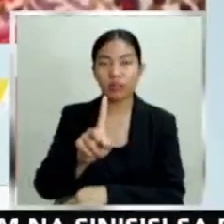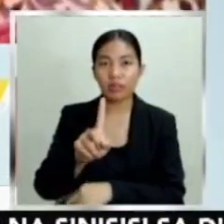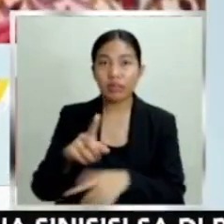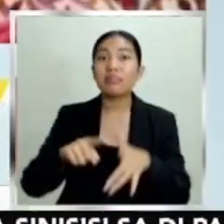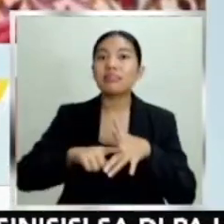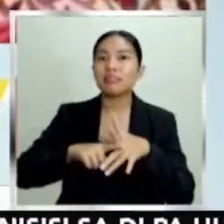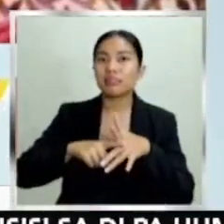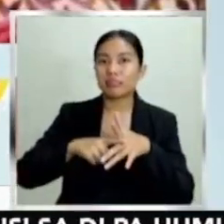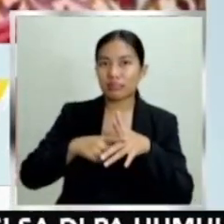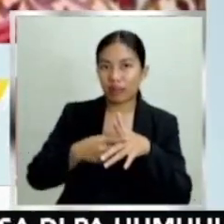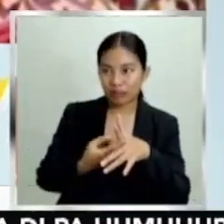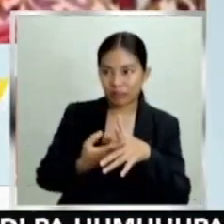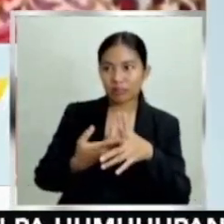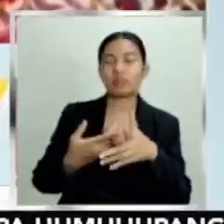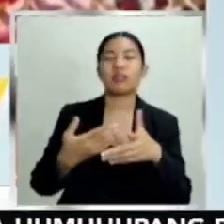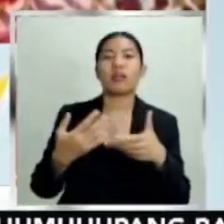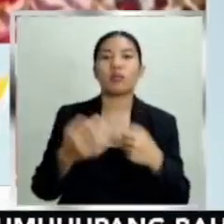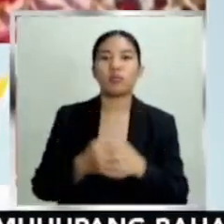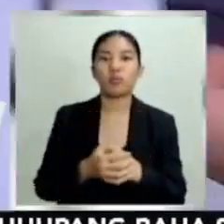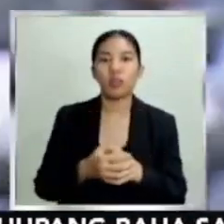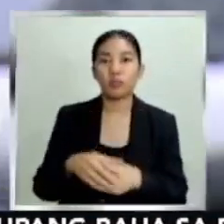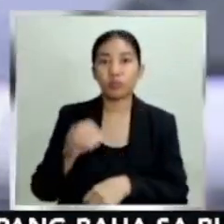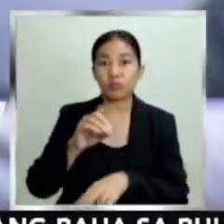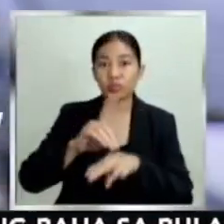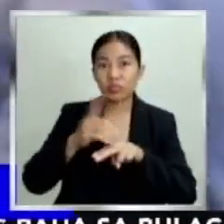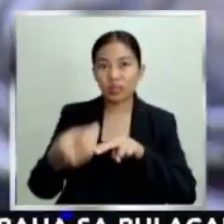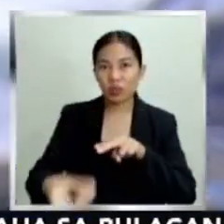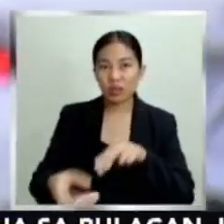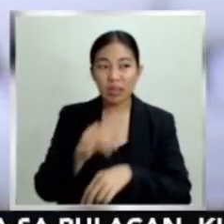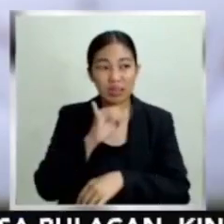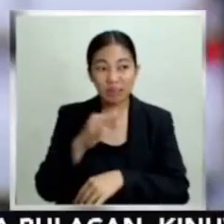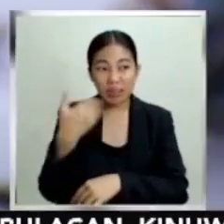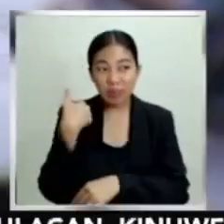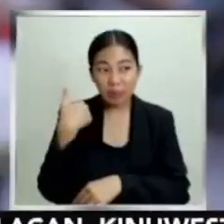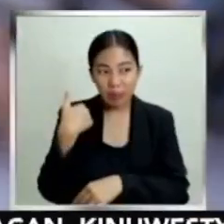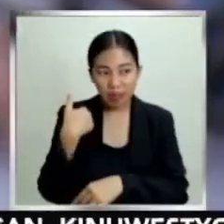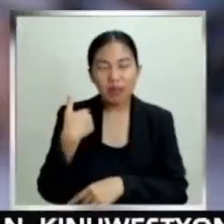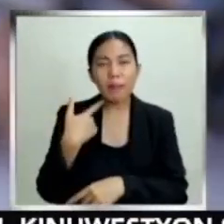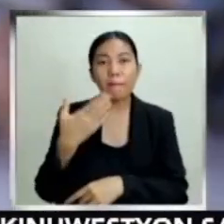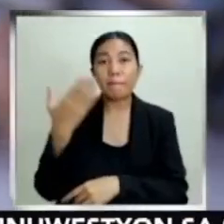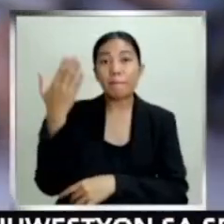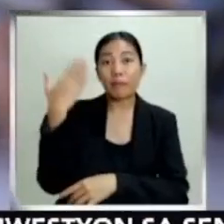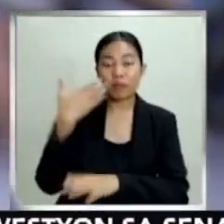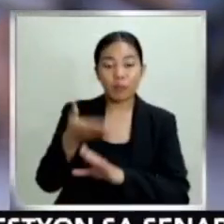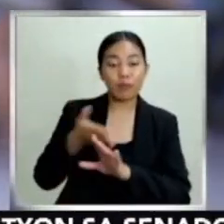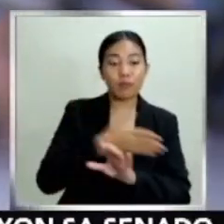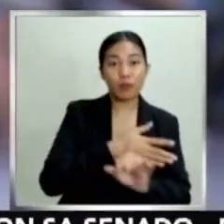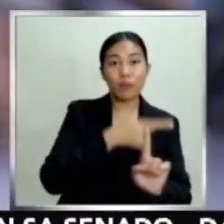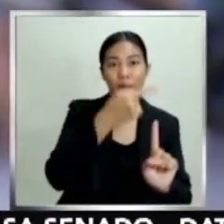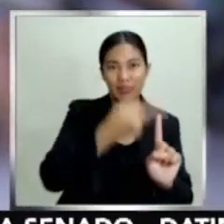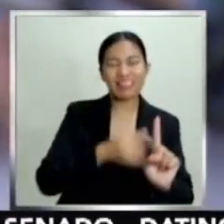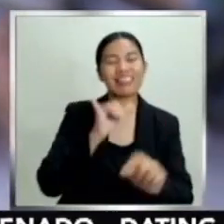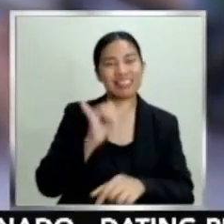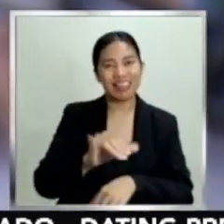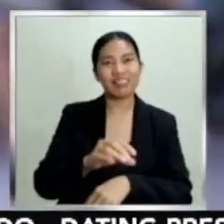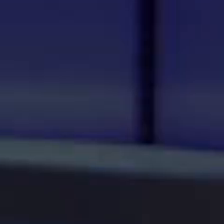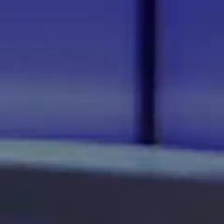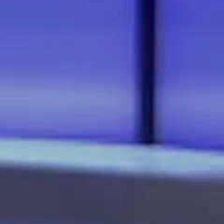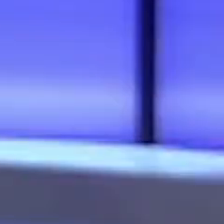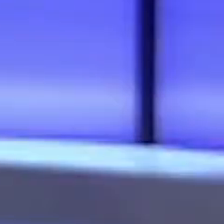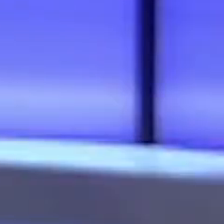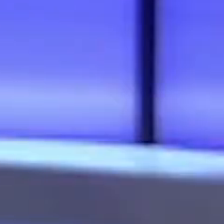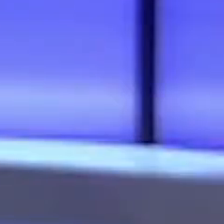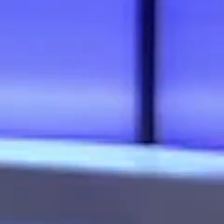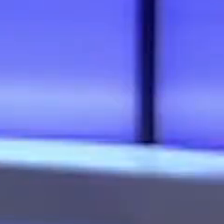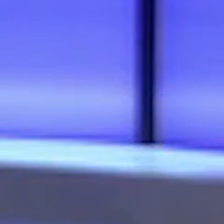rehistrado, ang magiging rate nila ay yung lumang rate po. Para sa GMA Integrated News, Mariz Umali nakatutok, 24 oras.